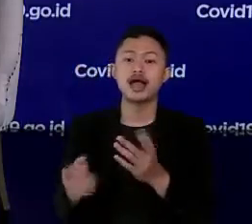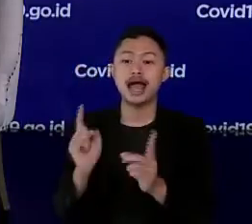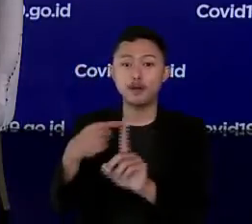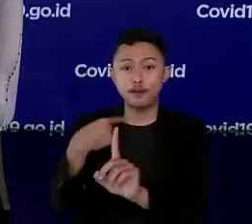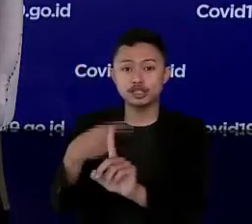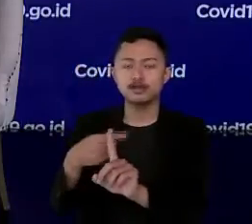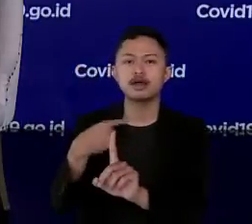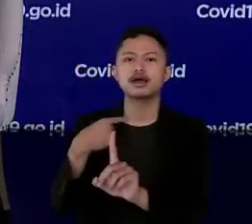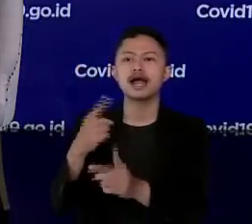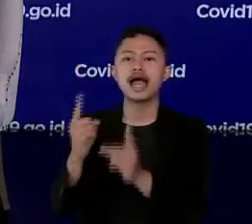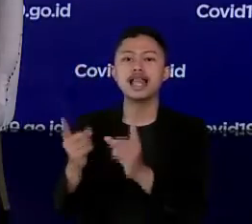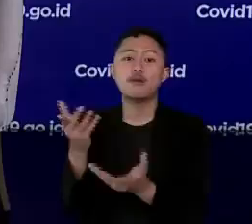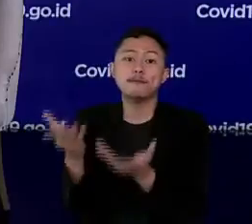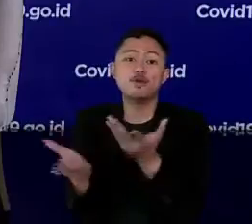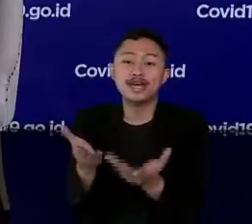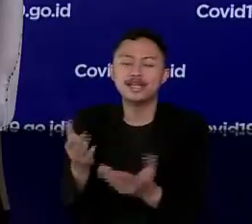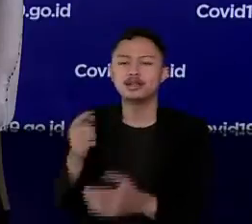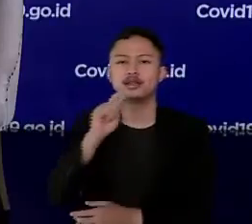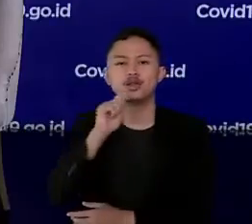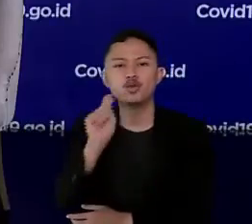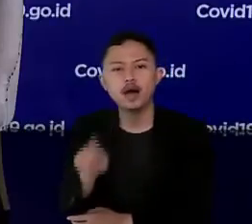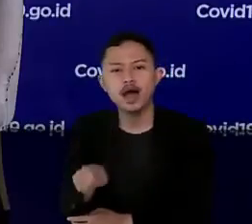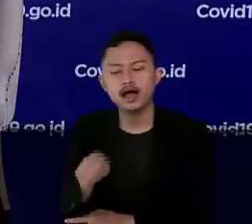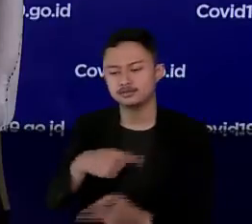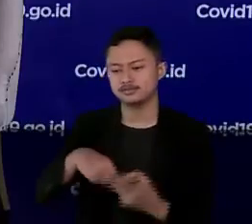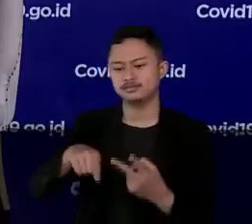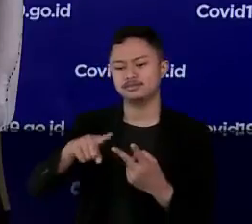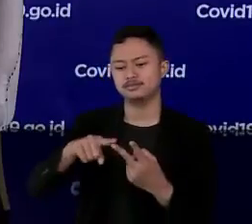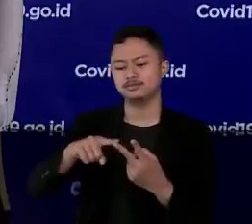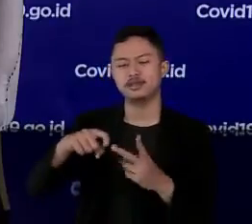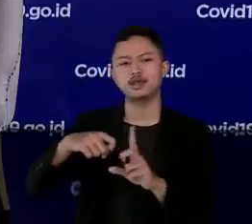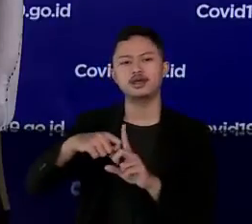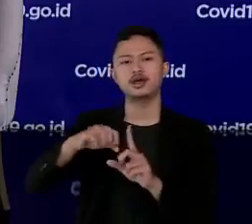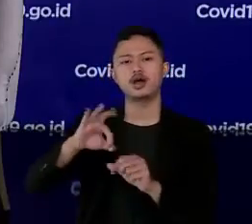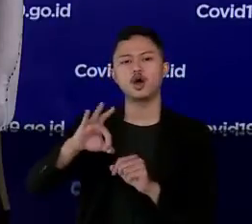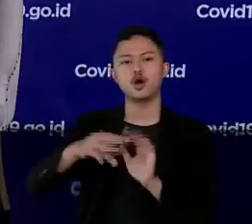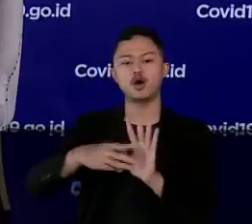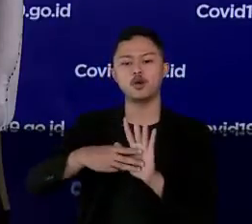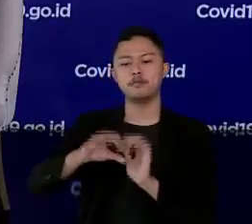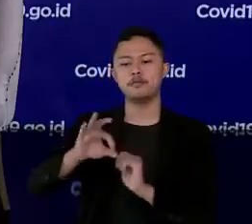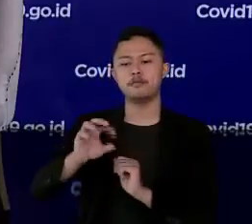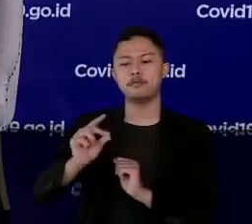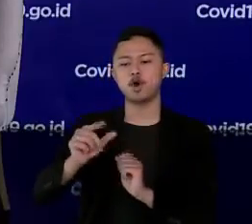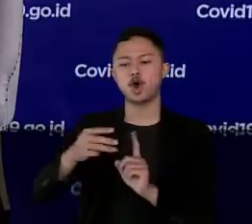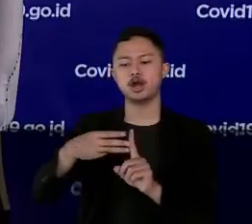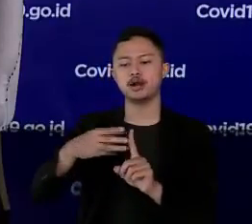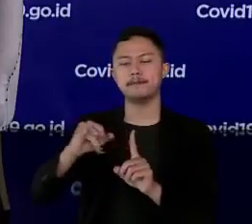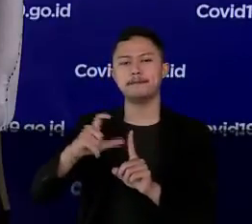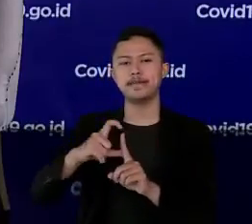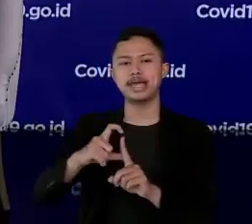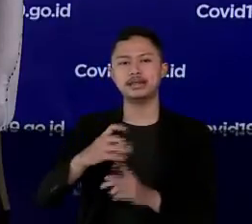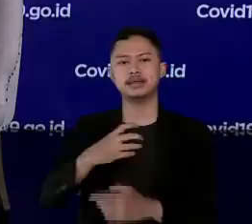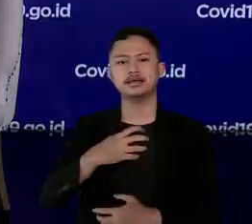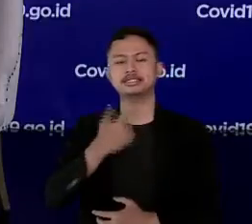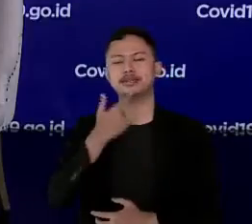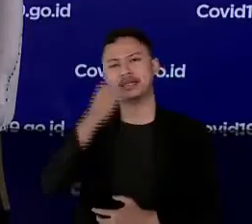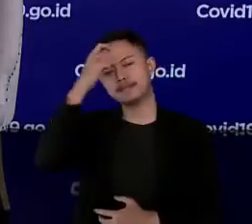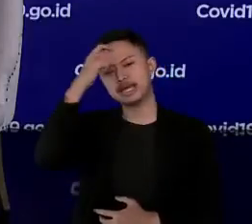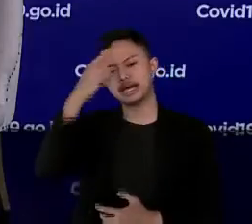divaksin contohnya nah ini akan kabar resiko sebetulnya jadi Shakira kita tetap dululah dengan